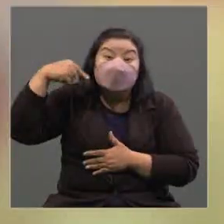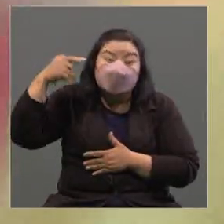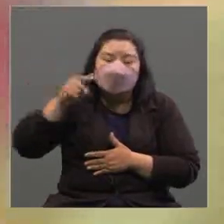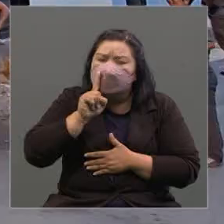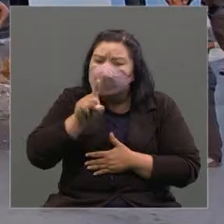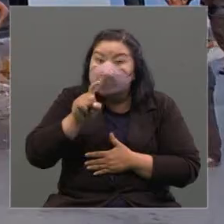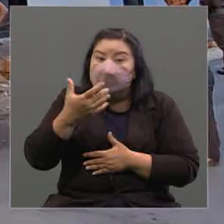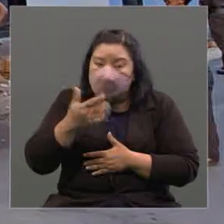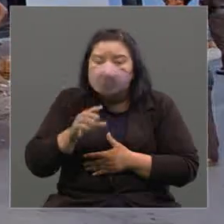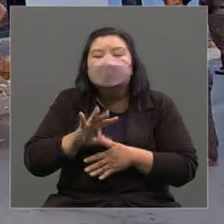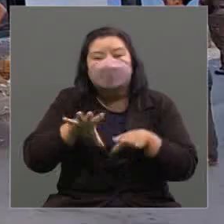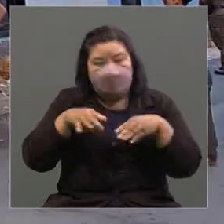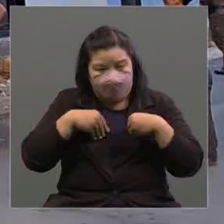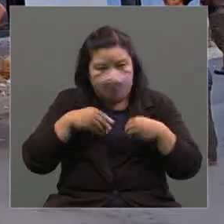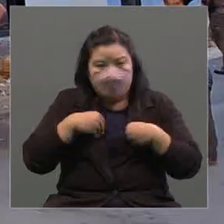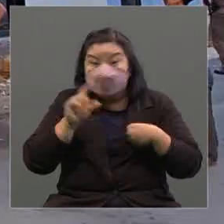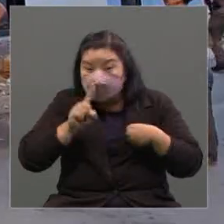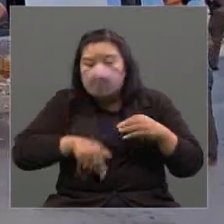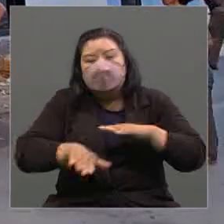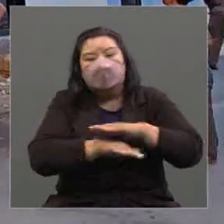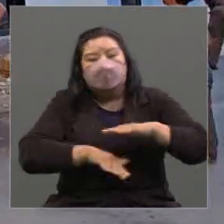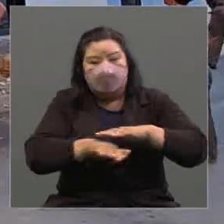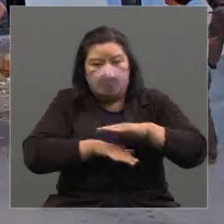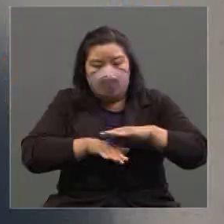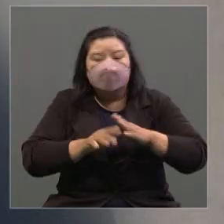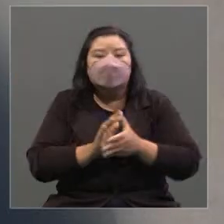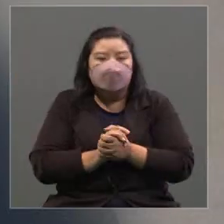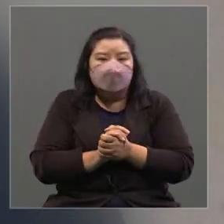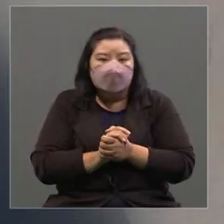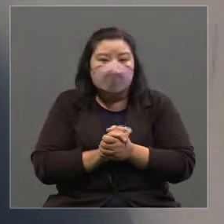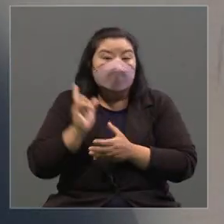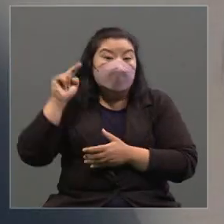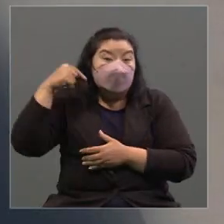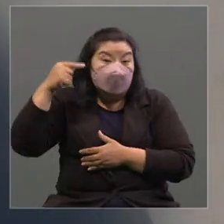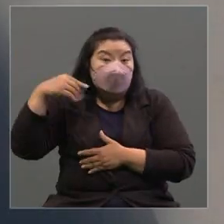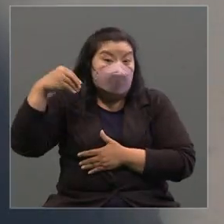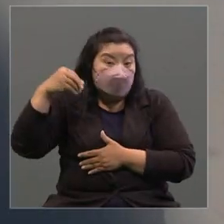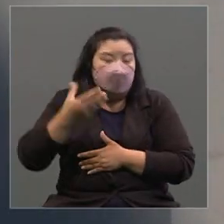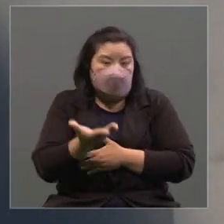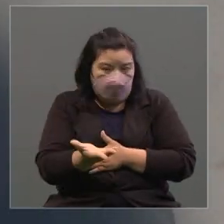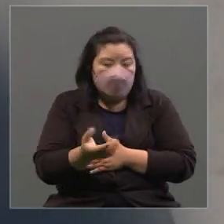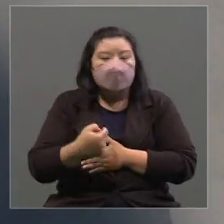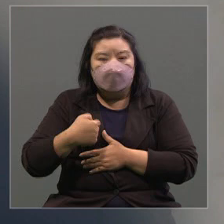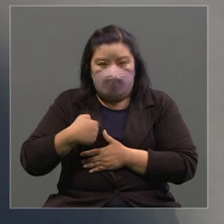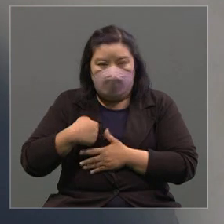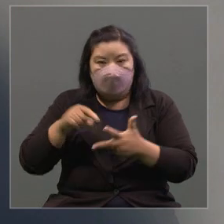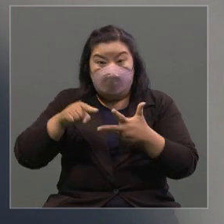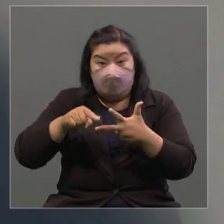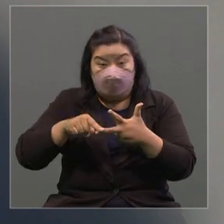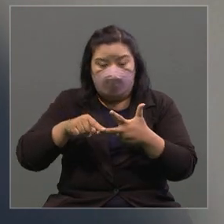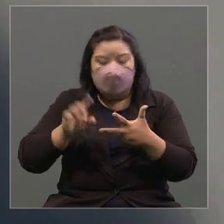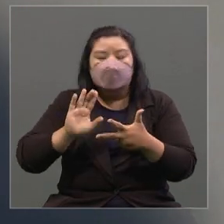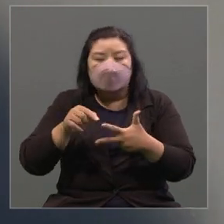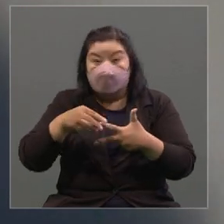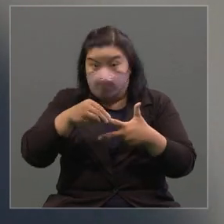ติมสุดท้ายก็รับสารภาพเพราะจำนนด้วยหลักฐานนางสาวละอองดาวซึ่งเป็นสะใภ้เนี่ยบอกว่าตัวเธอกับนายวรายุทธ์ซึ่งเป็นส